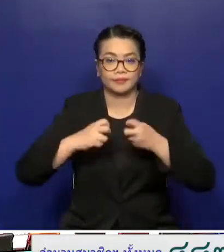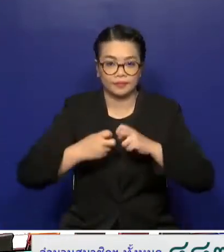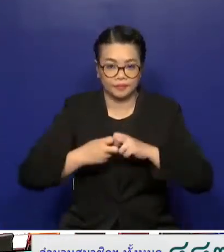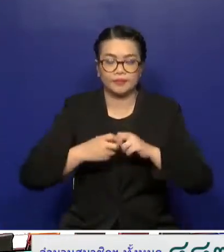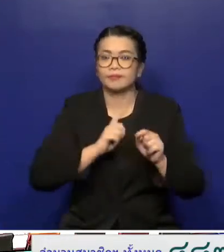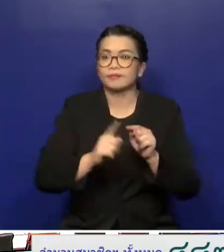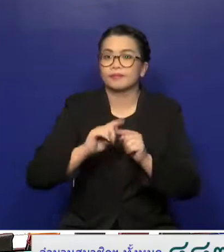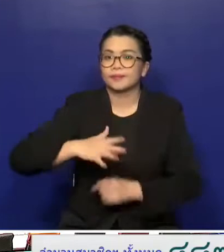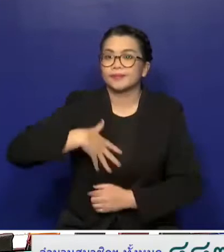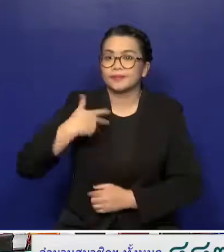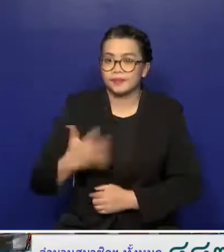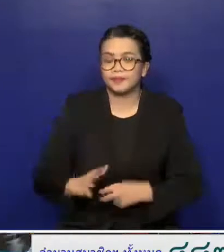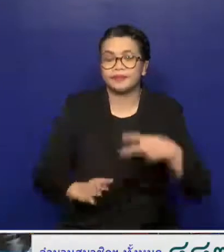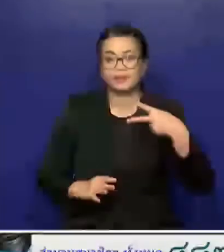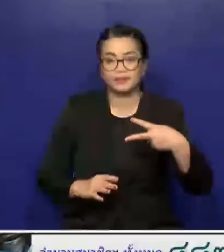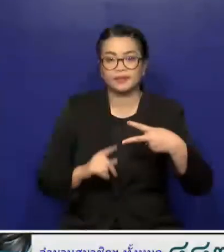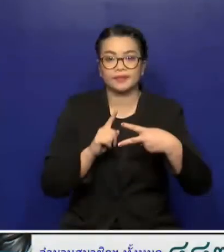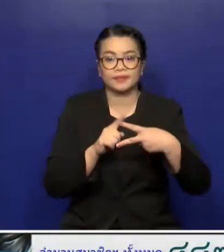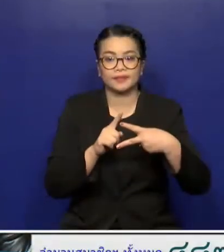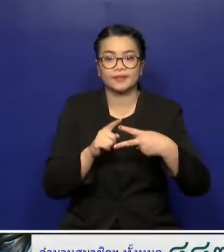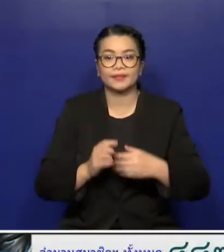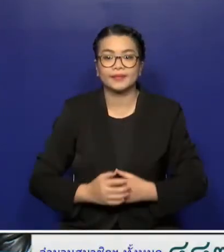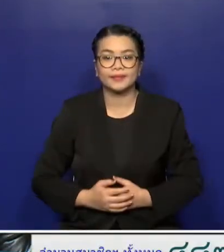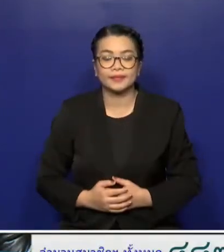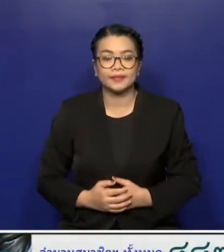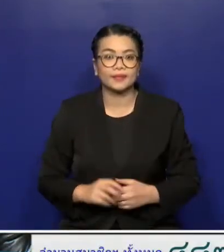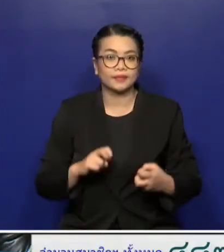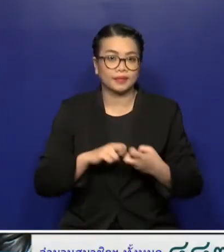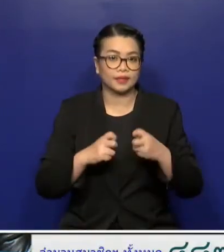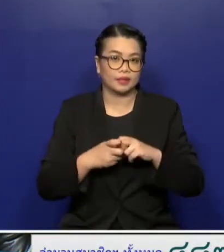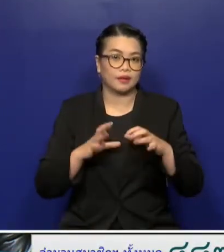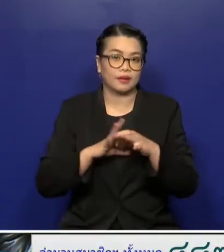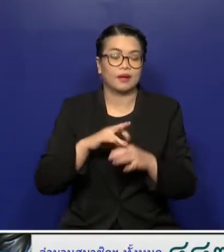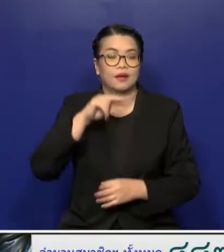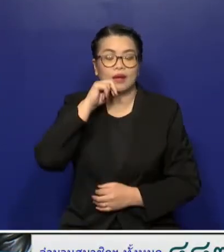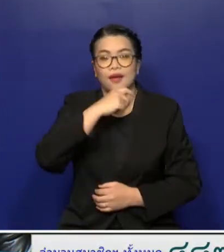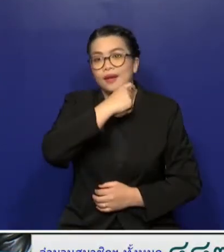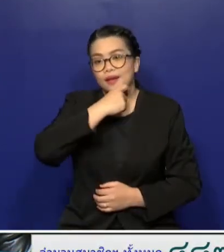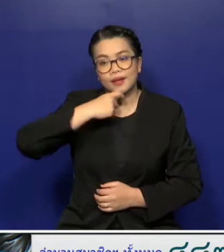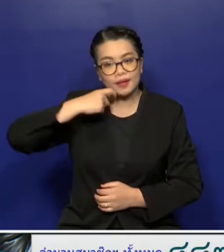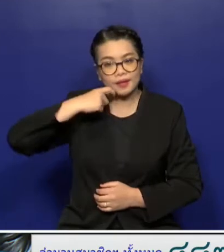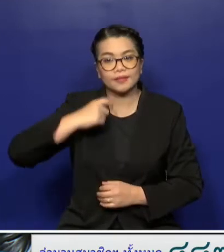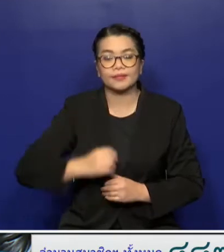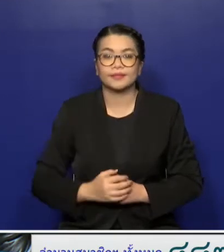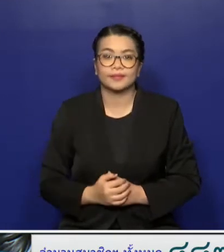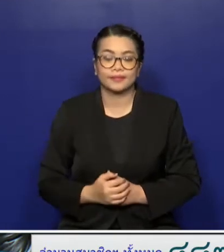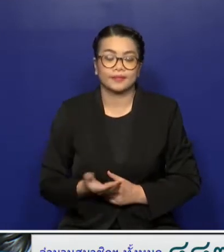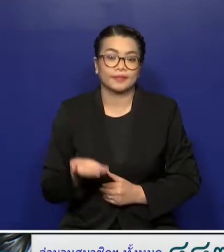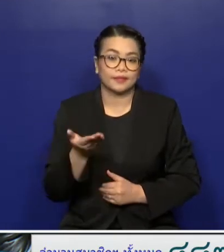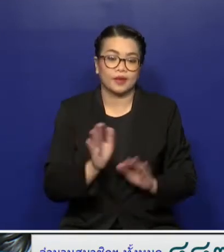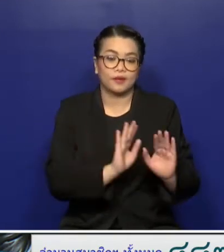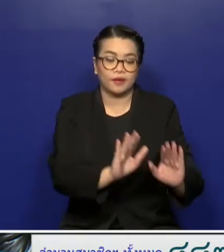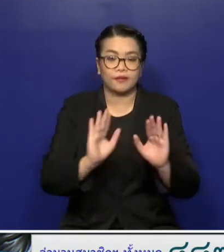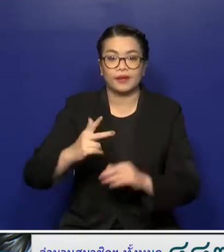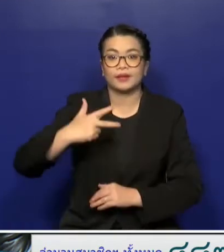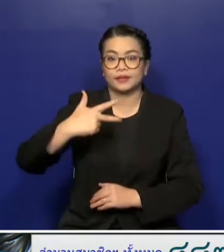จัหดสุขโไทยสองประเด็ค่ะปเดนท 1 ปัญหาภายแรงค่ะขอดำเรีนประยาง 3 หน่วยงานหน่วย